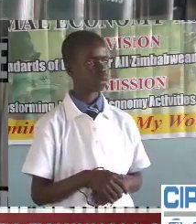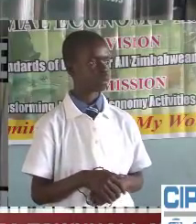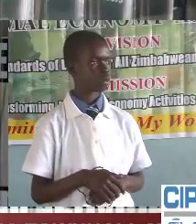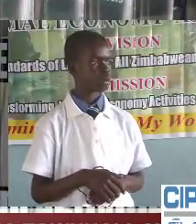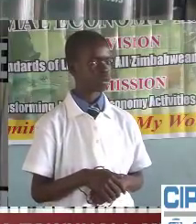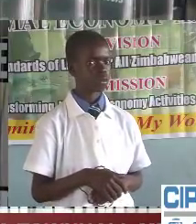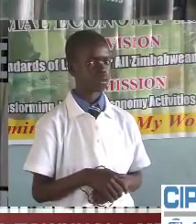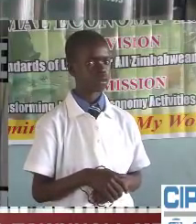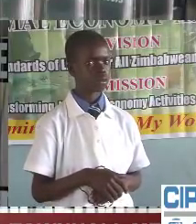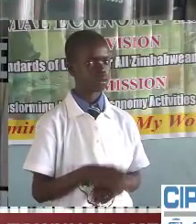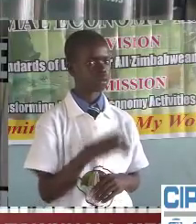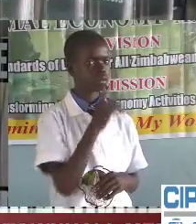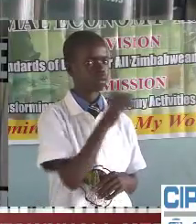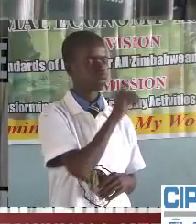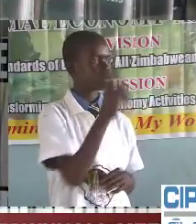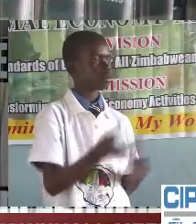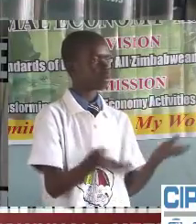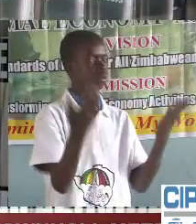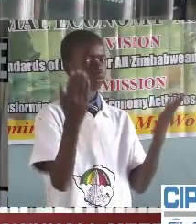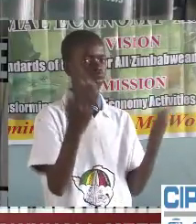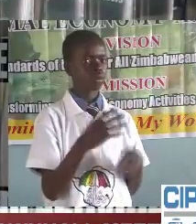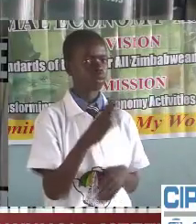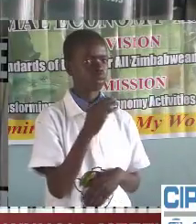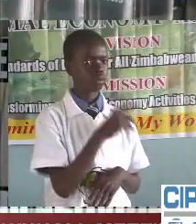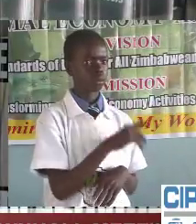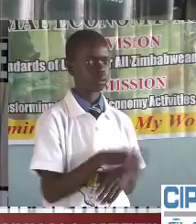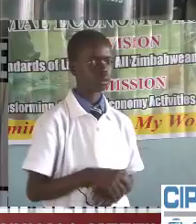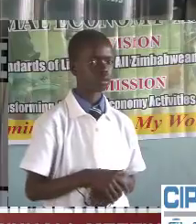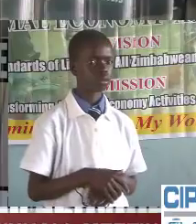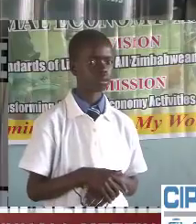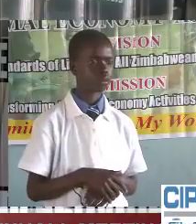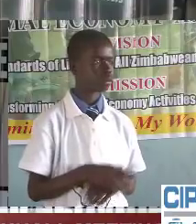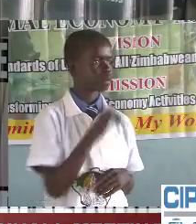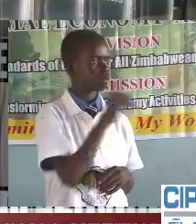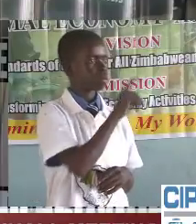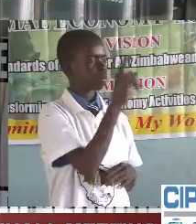microphone ikurumidze yasvika pamuri